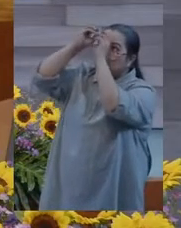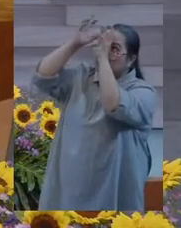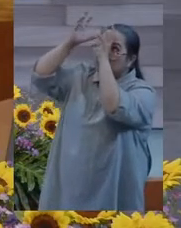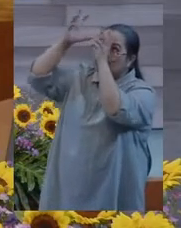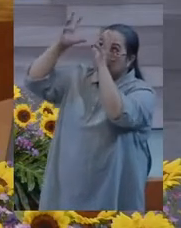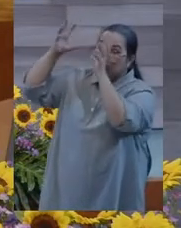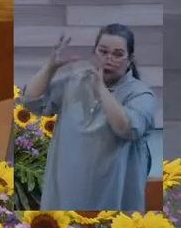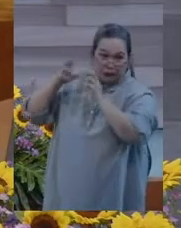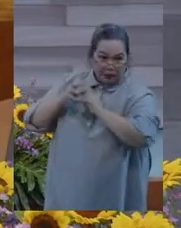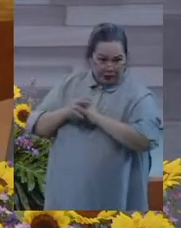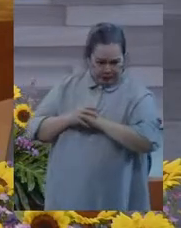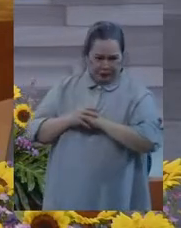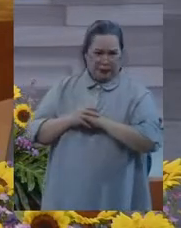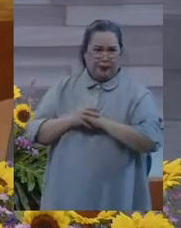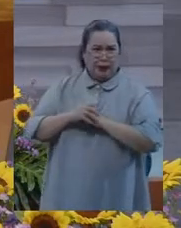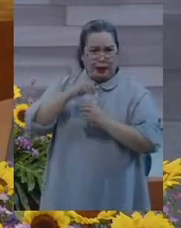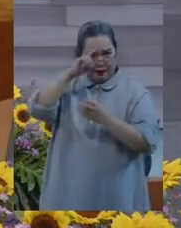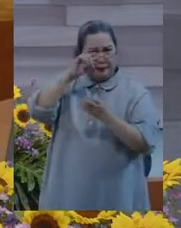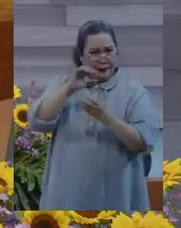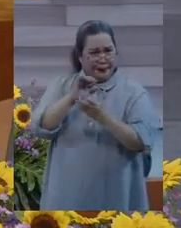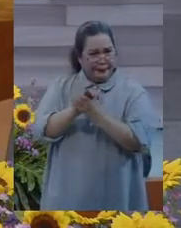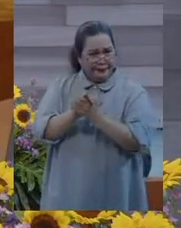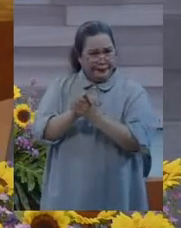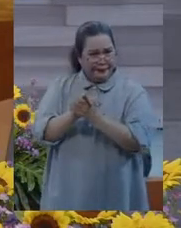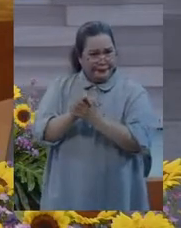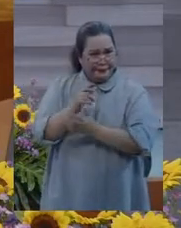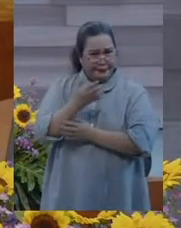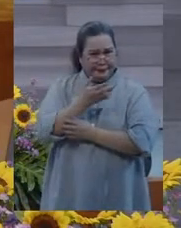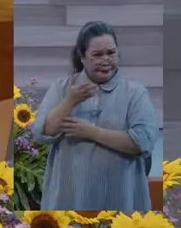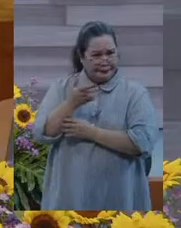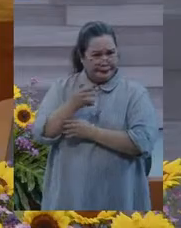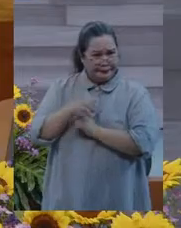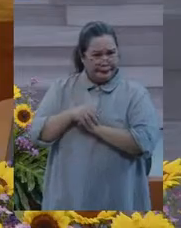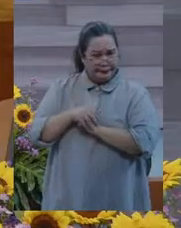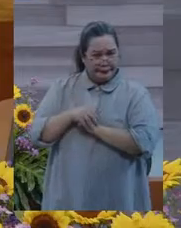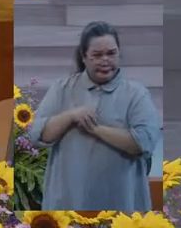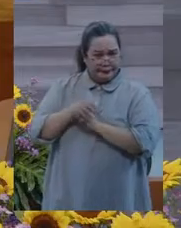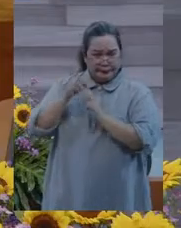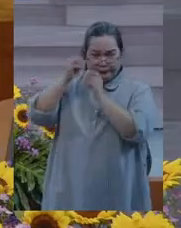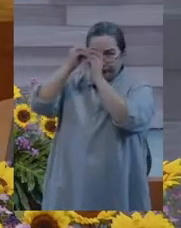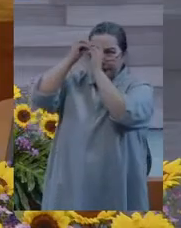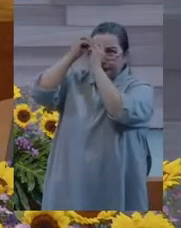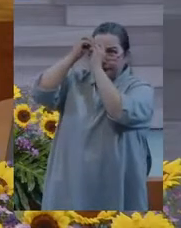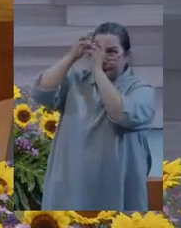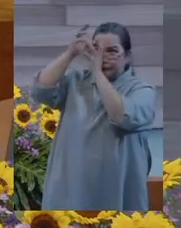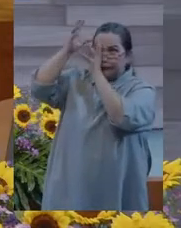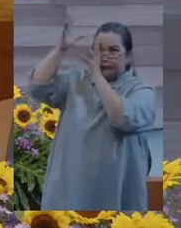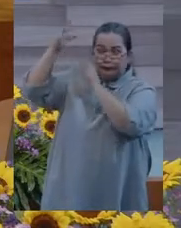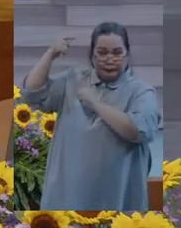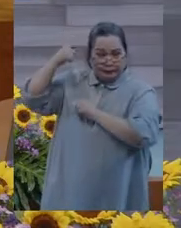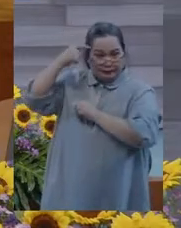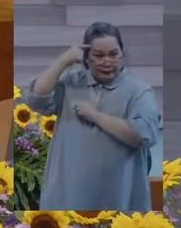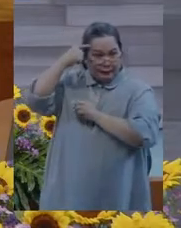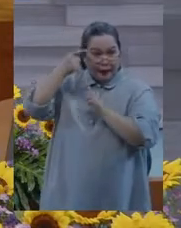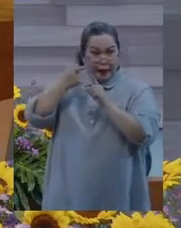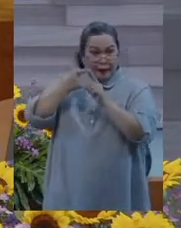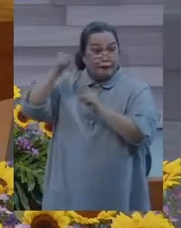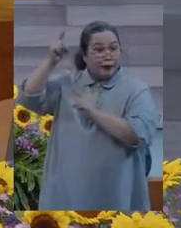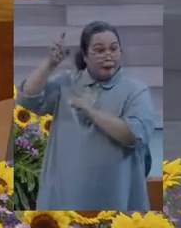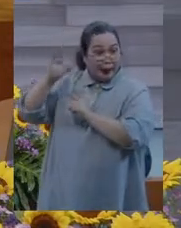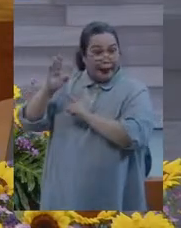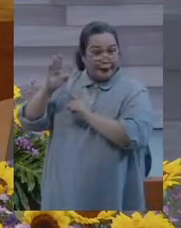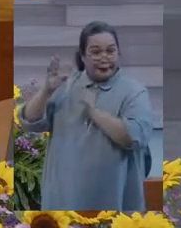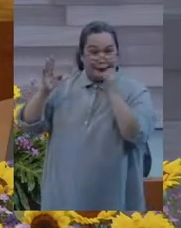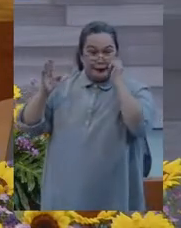inaasahan. Yung mga vision na akala nila ay nagmumula